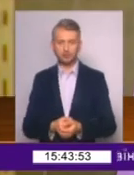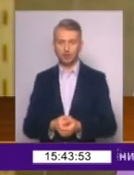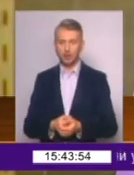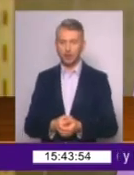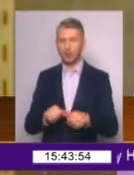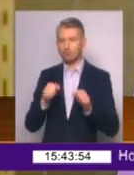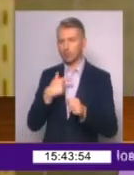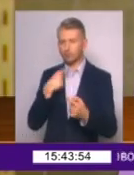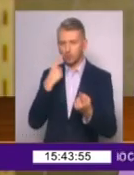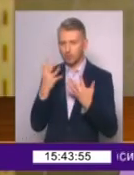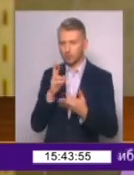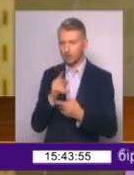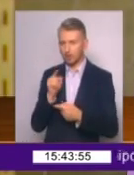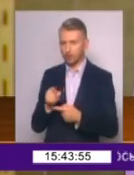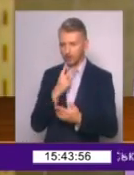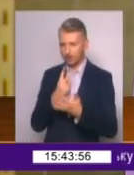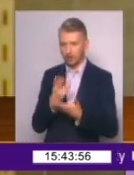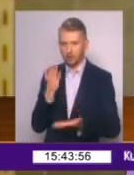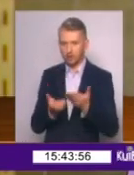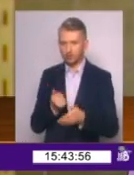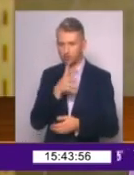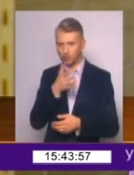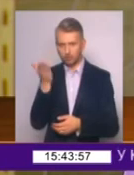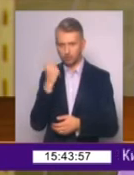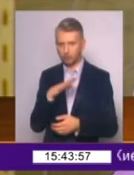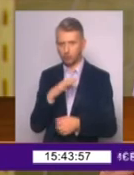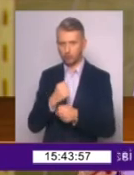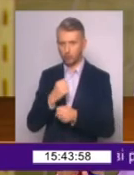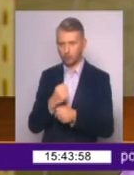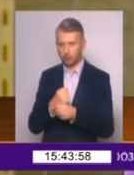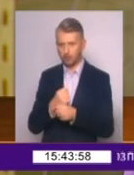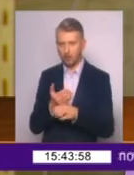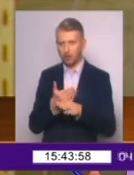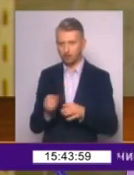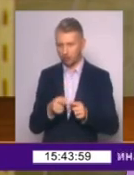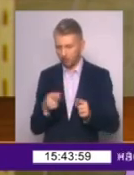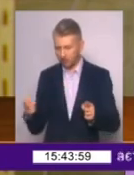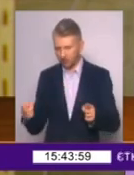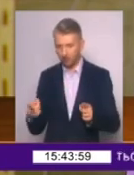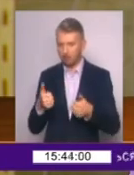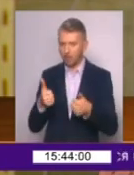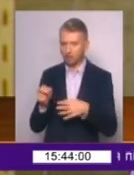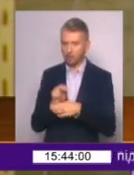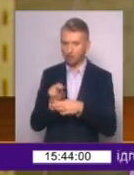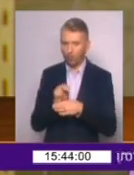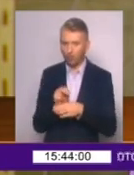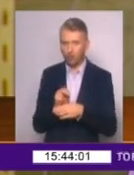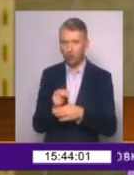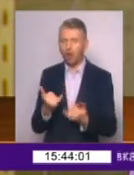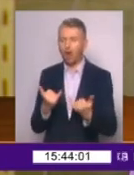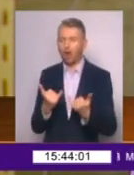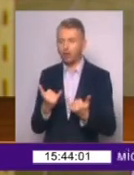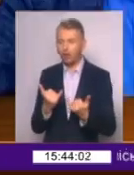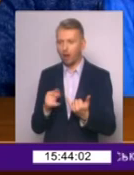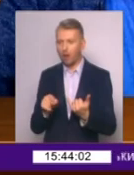Можу собі уявити, яким чином воно виглядає, якщо декілька років тому була зроблена частинка такого гарного ремонту, як тепер виглядає ось